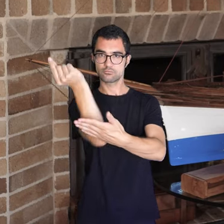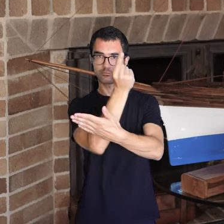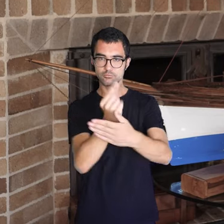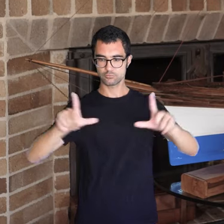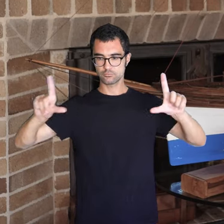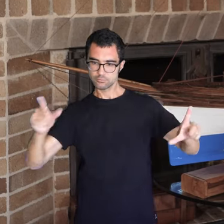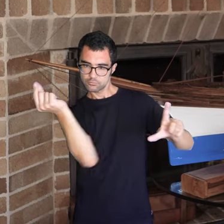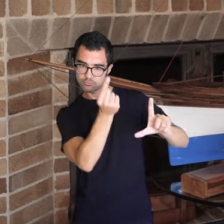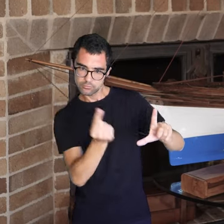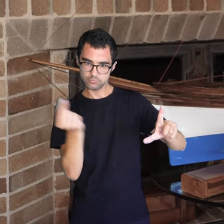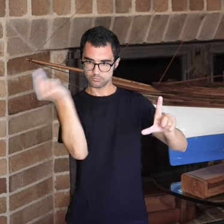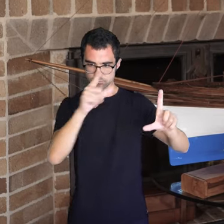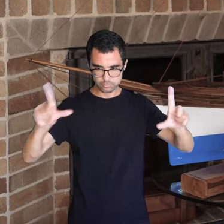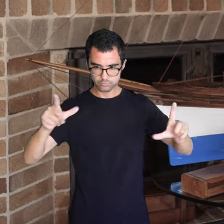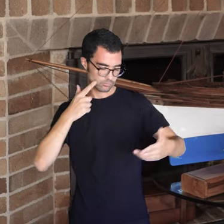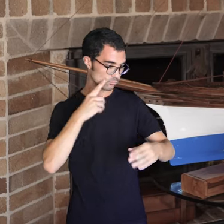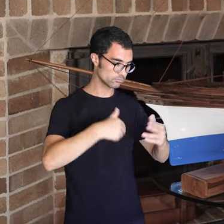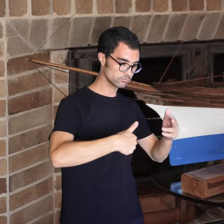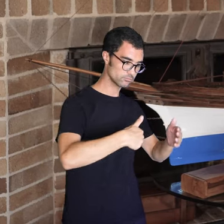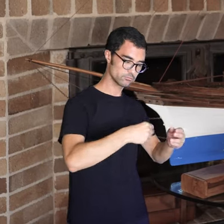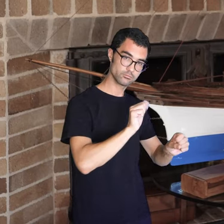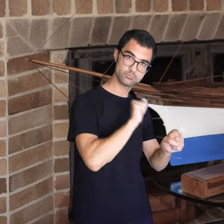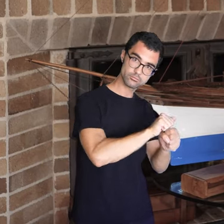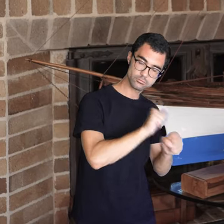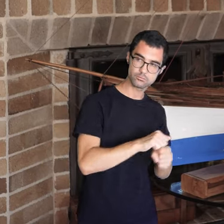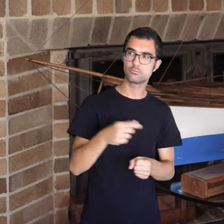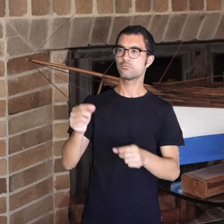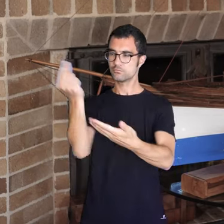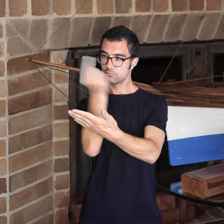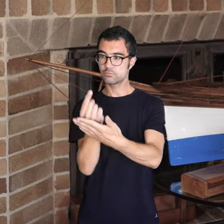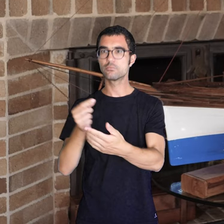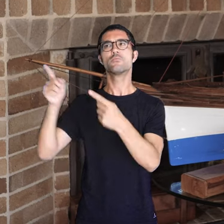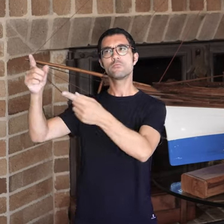així, me va ensenyar de com se feia això.